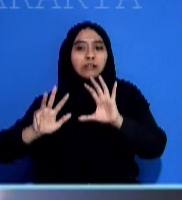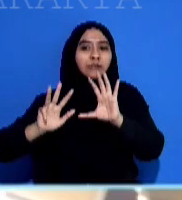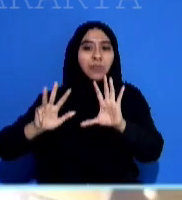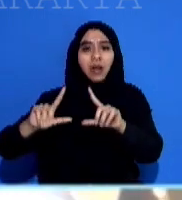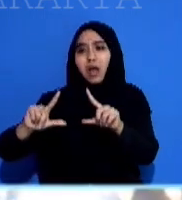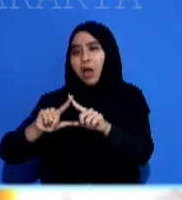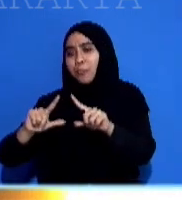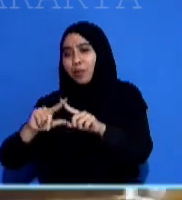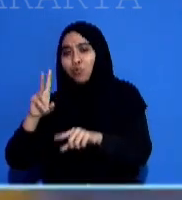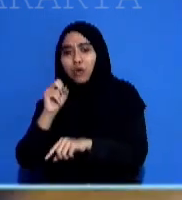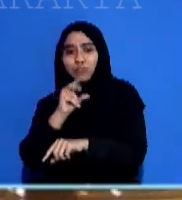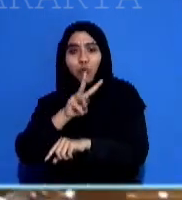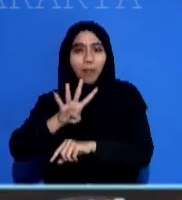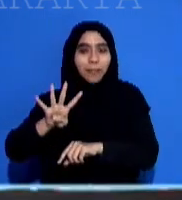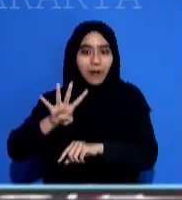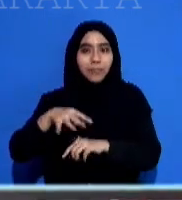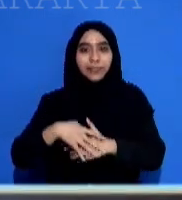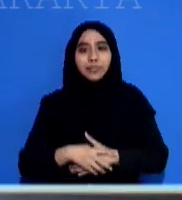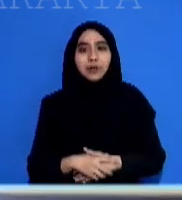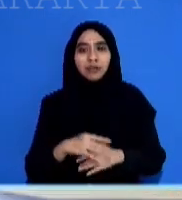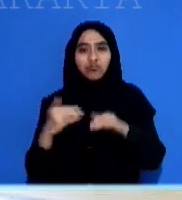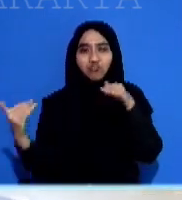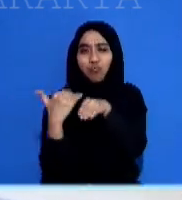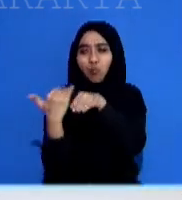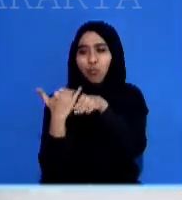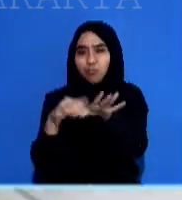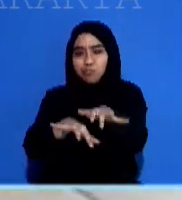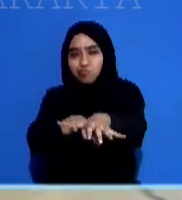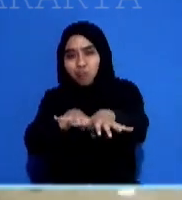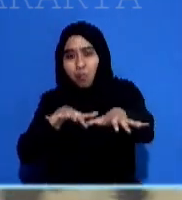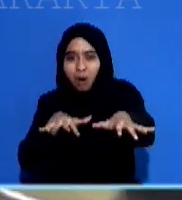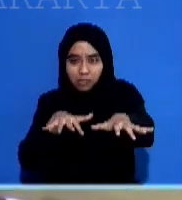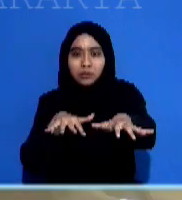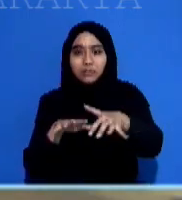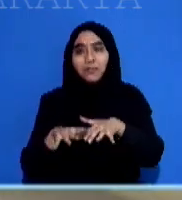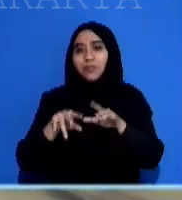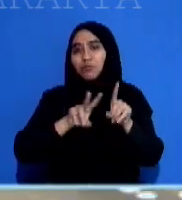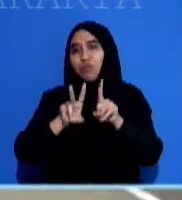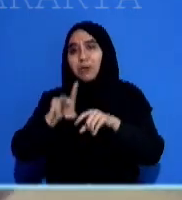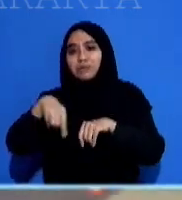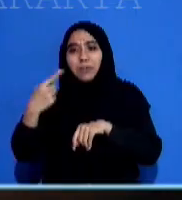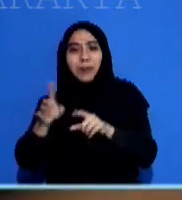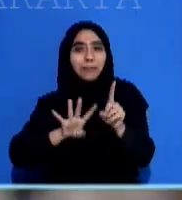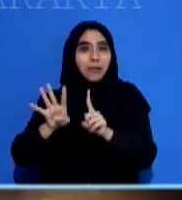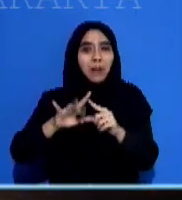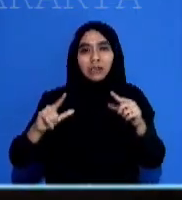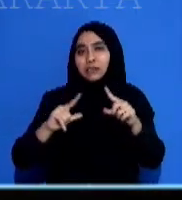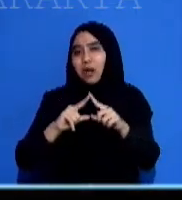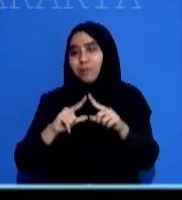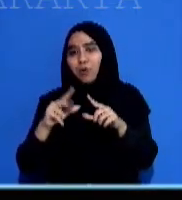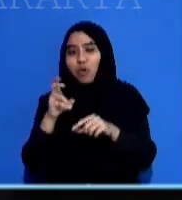2024 sedangkan peningkatan lalu lintas libur lebaran diprediksi terjadi 12 hingga 14 April